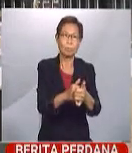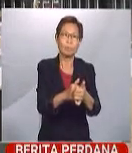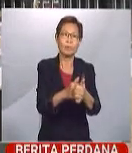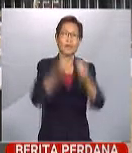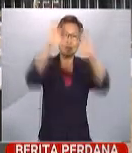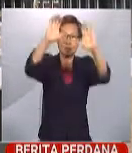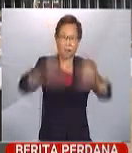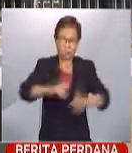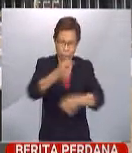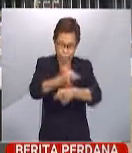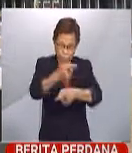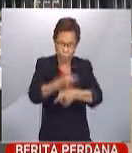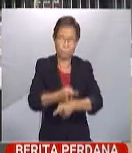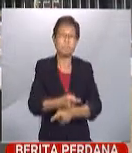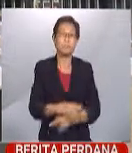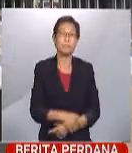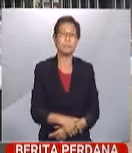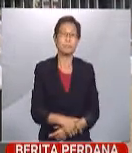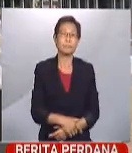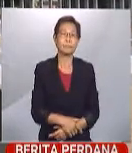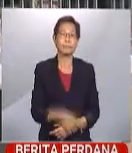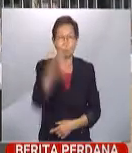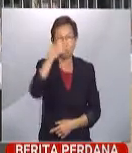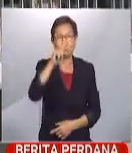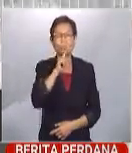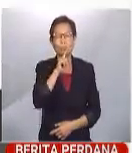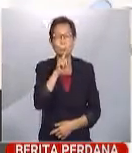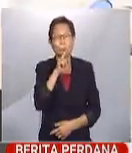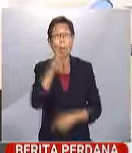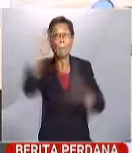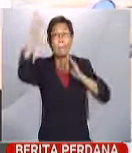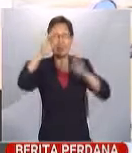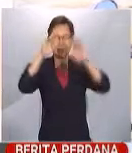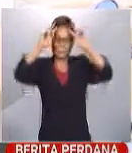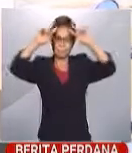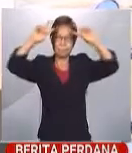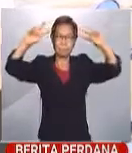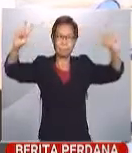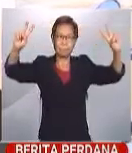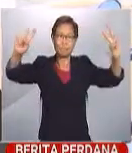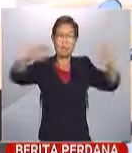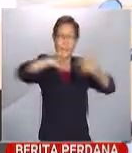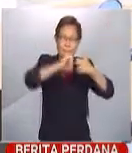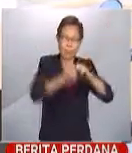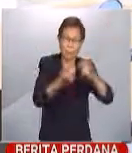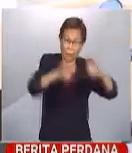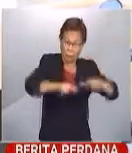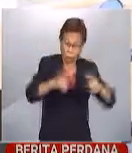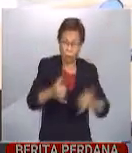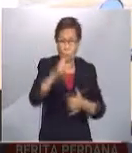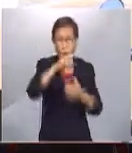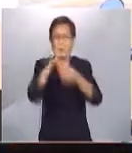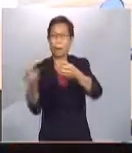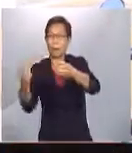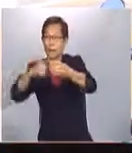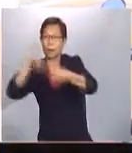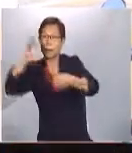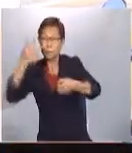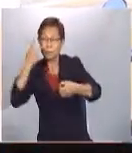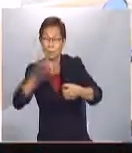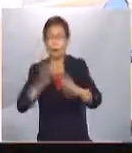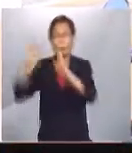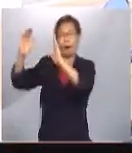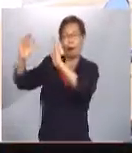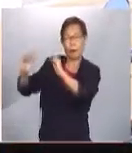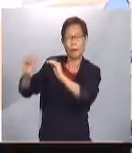mengikut cara yang betul lah untuk memastikan keharmonian negara. Mengikut isu semasa sekarang pasal politik, saya